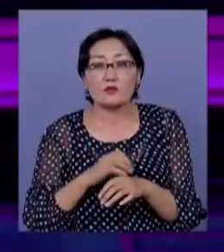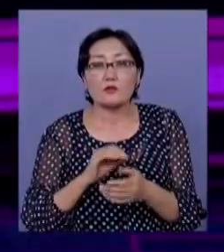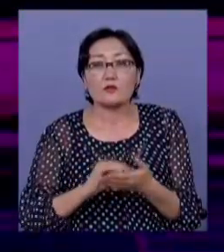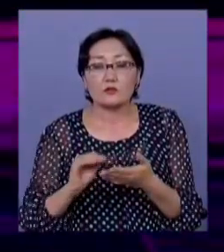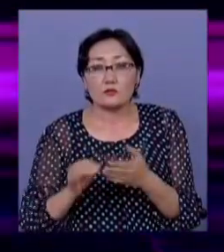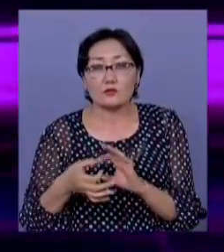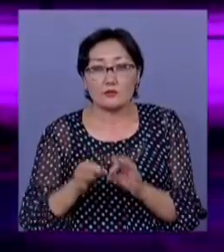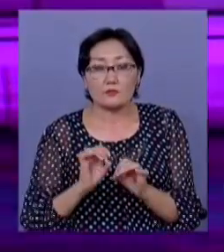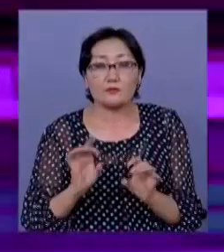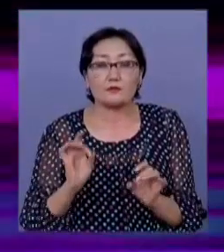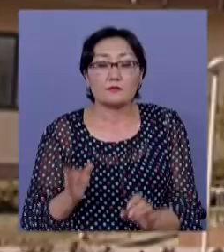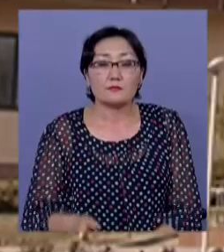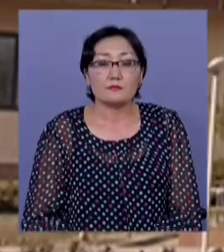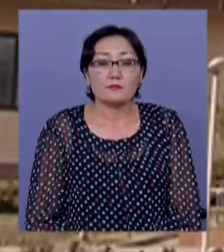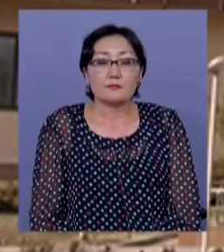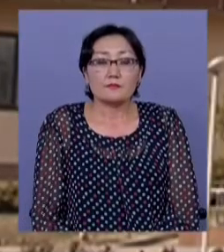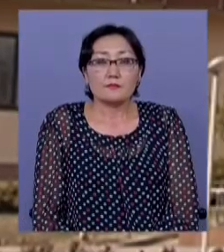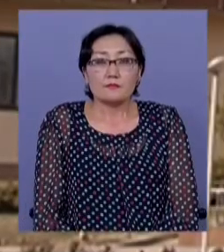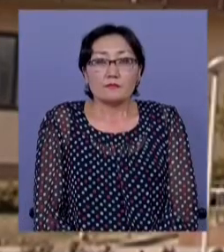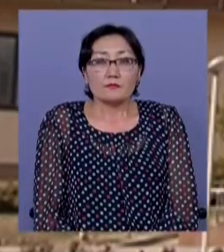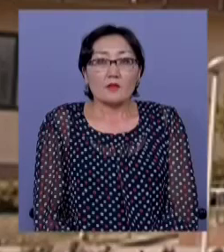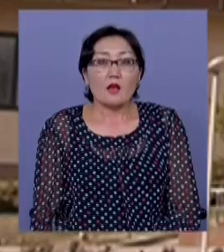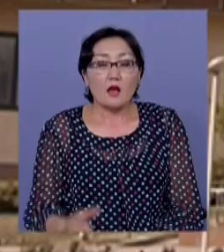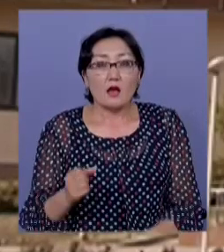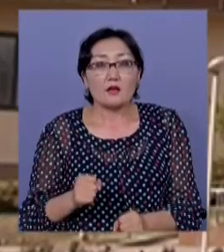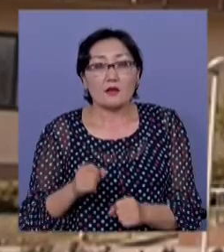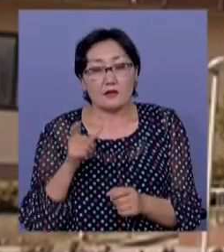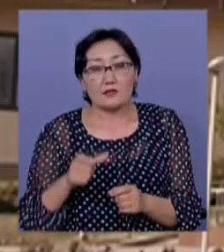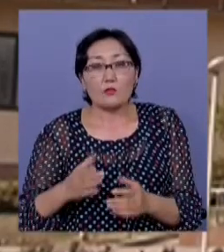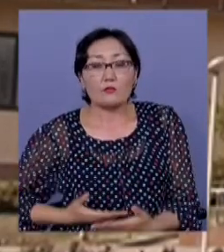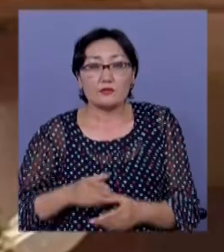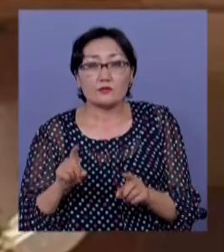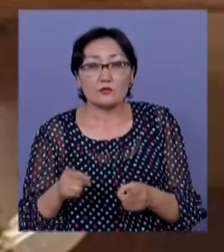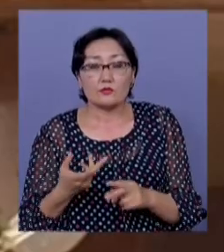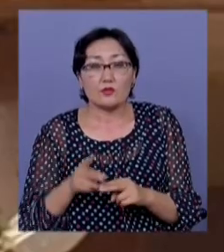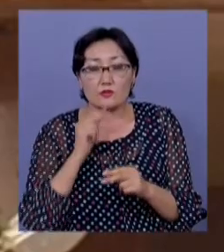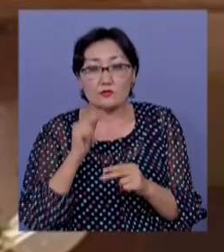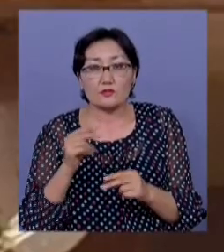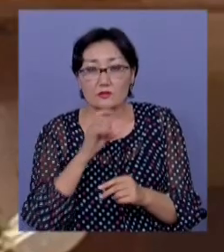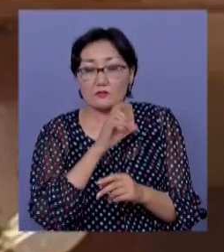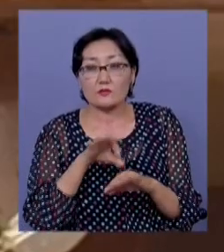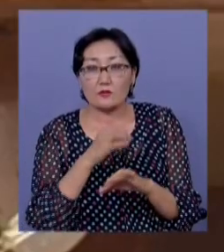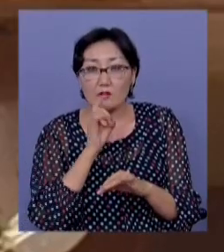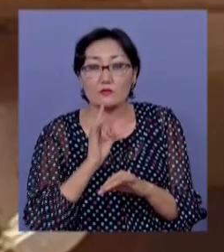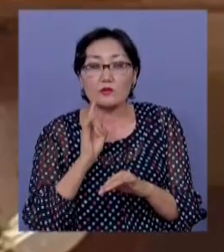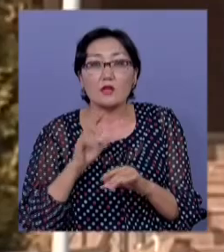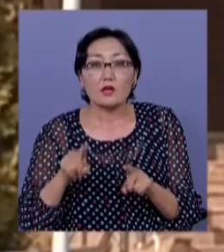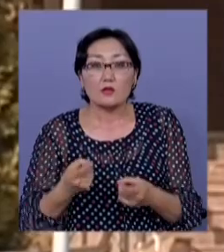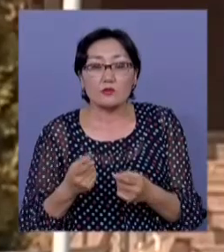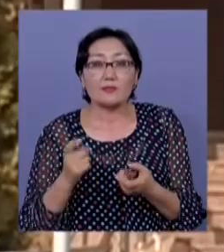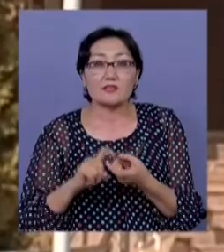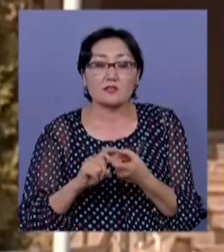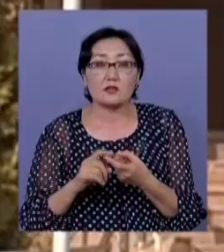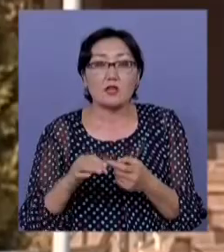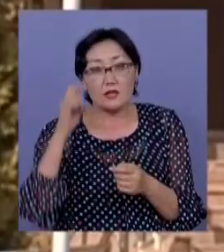Дүйсен толығырақ тарқатсын. Адам өміріне араша болам деп айыпталған Қанат Тезекбаевтың жары отағасының қамауға алынғанына